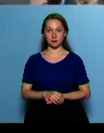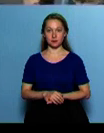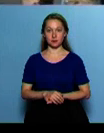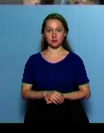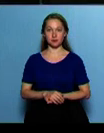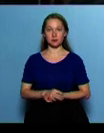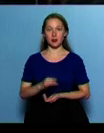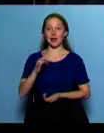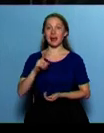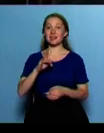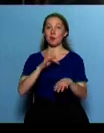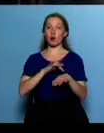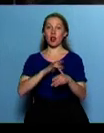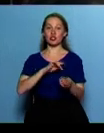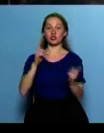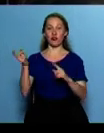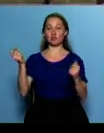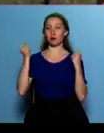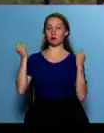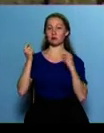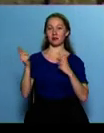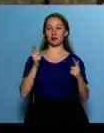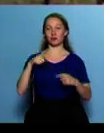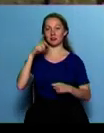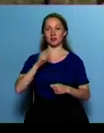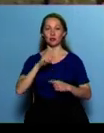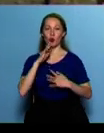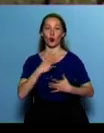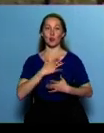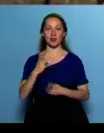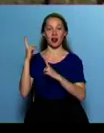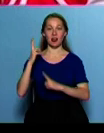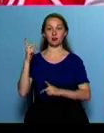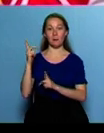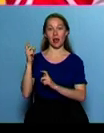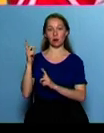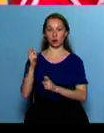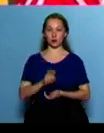Из болельщиков спортсмены. Республика готовится к старту любителей калашников биатлон-фест.